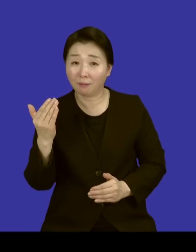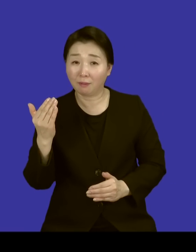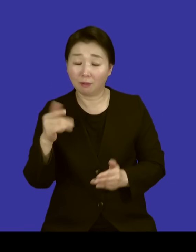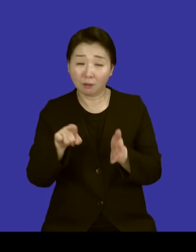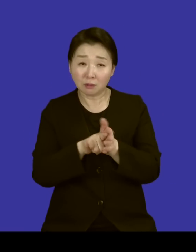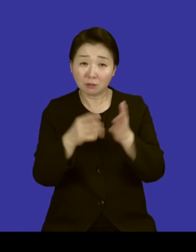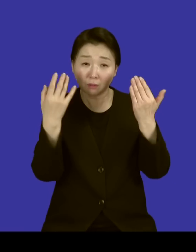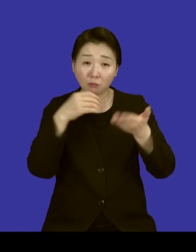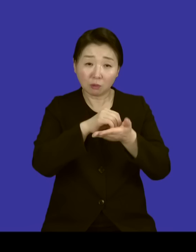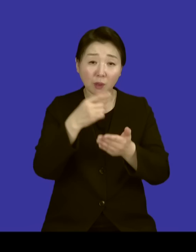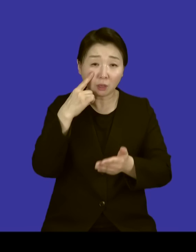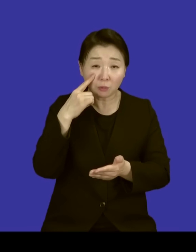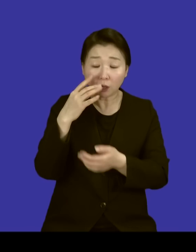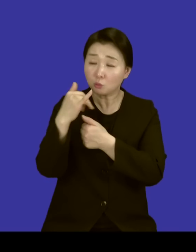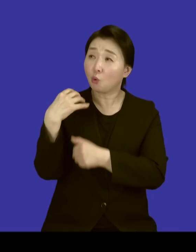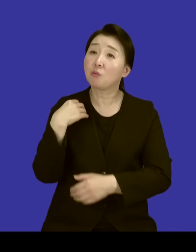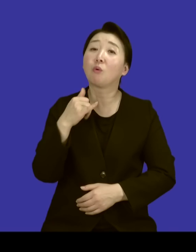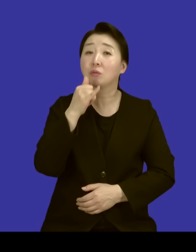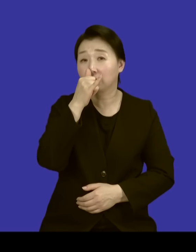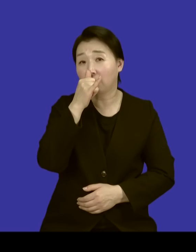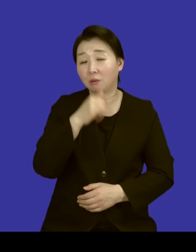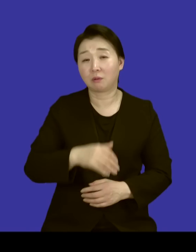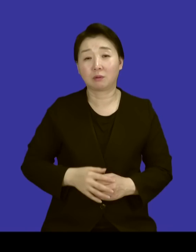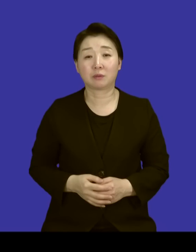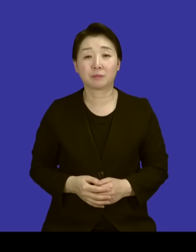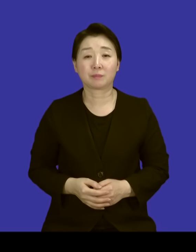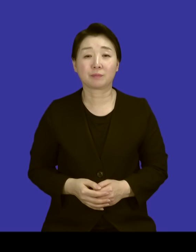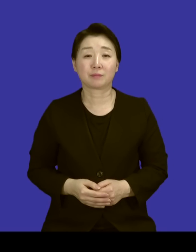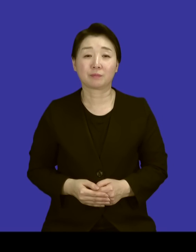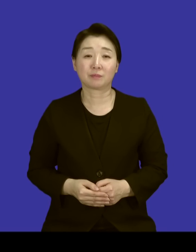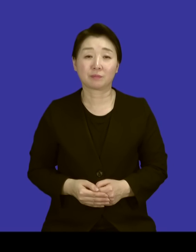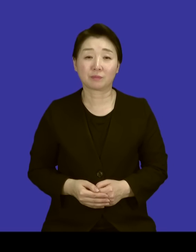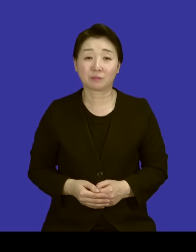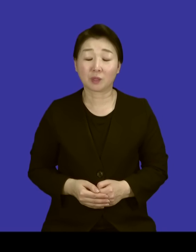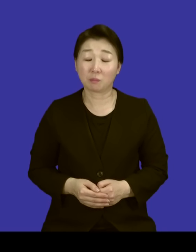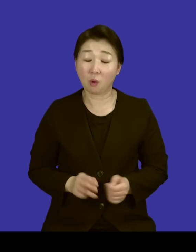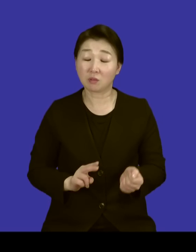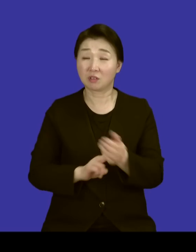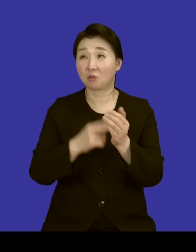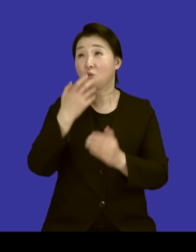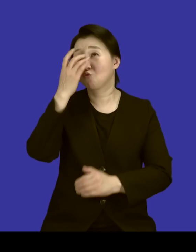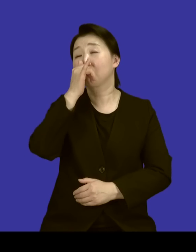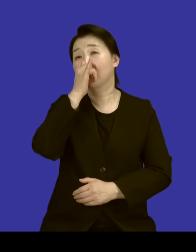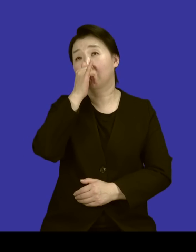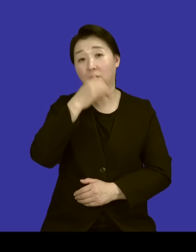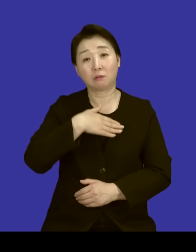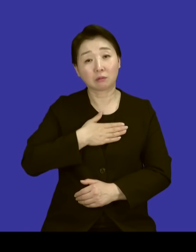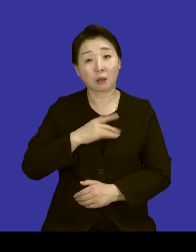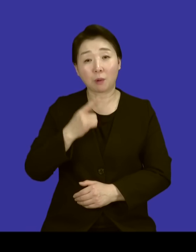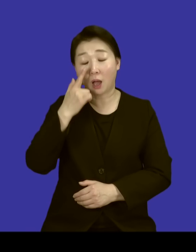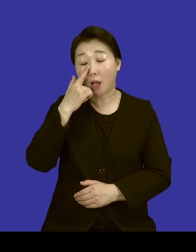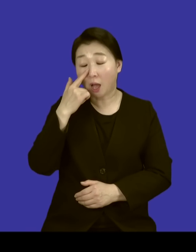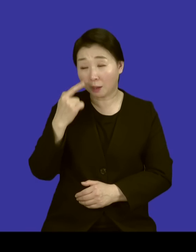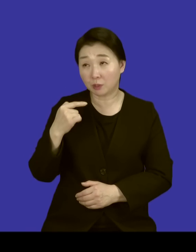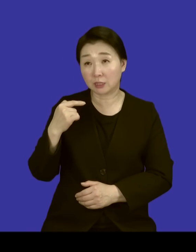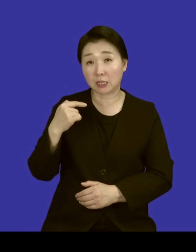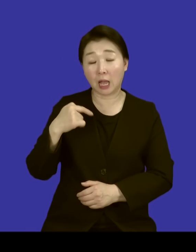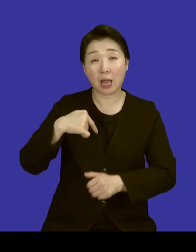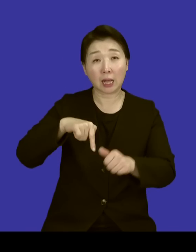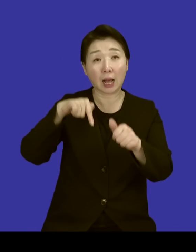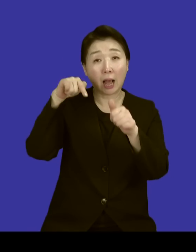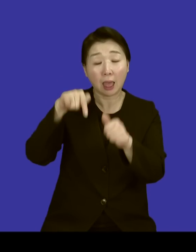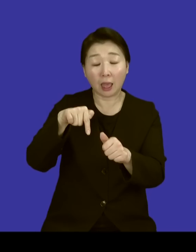다들 소명이 있더라고요. 뭐 병 고침 또 뭐 기적, 꿈 이런 걸 이야기하는데 저는 아버지가 가라 그래서 왔다. 뭐